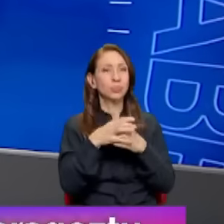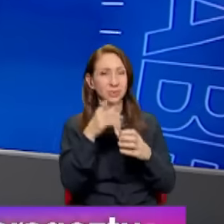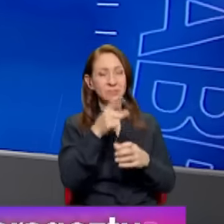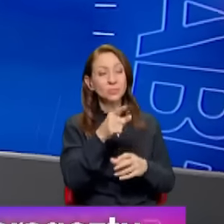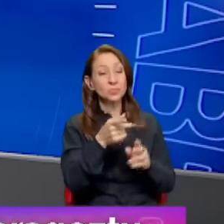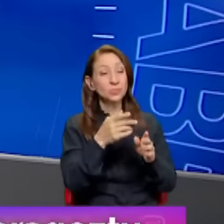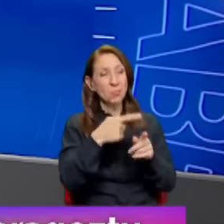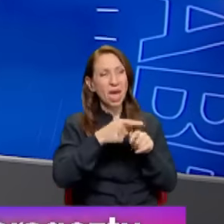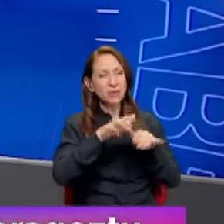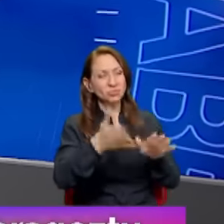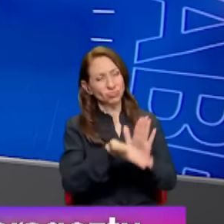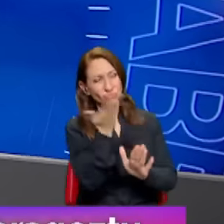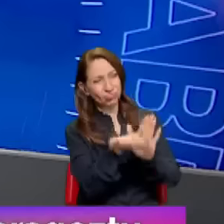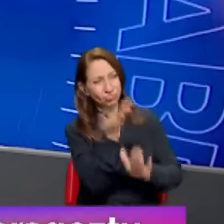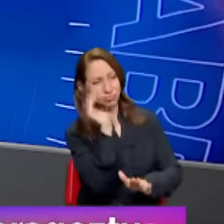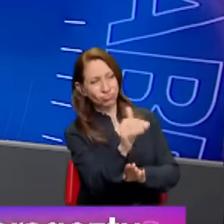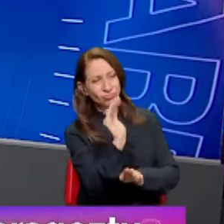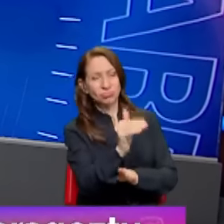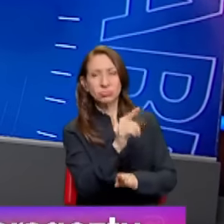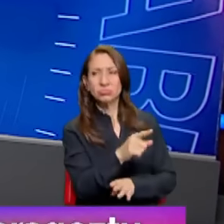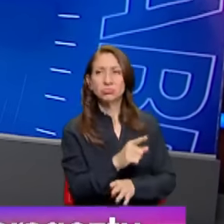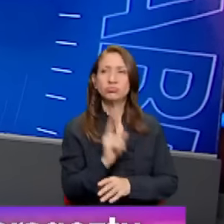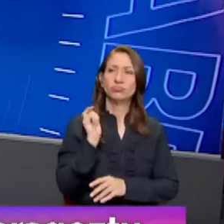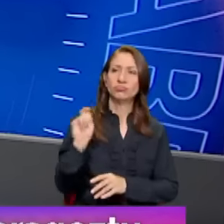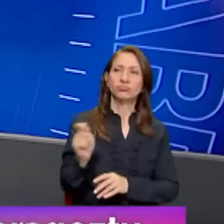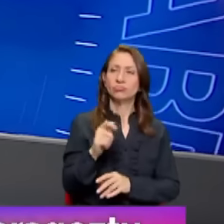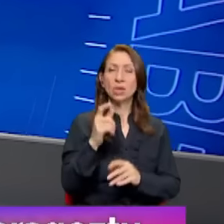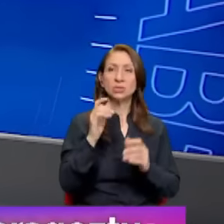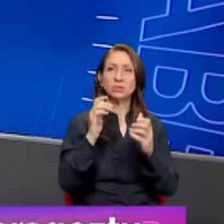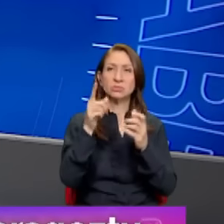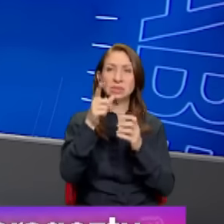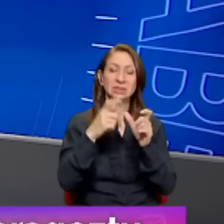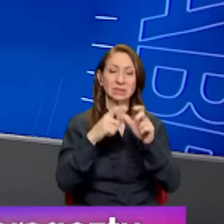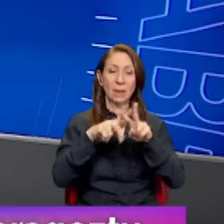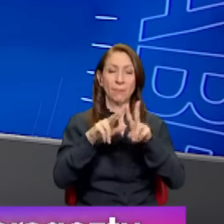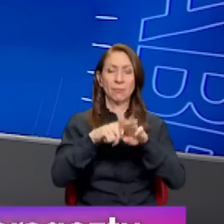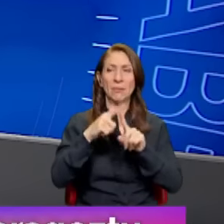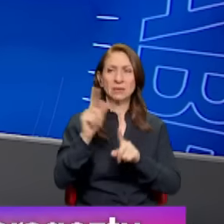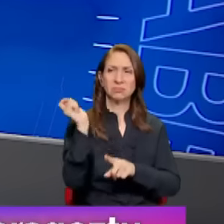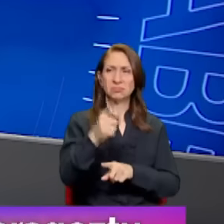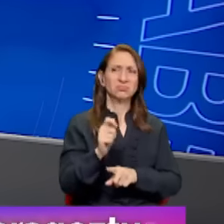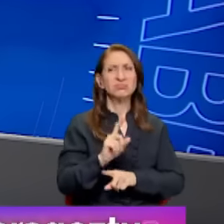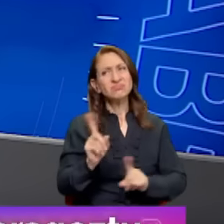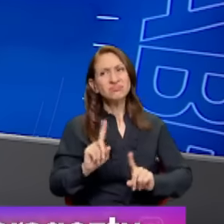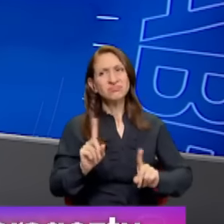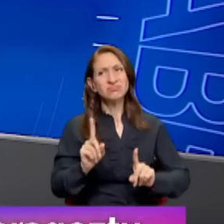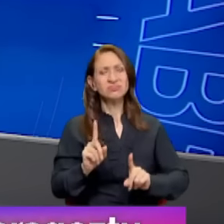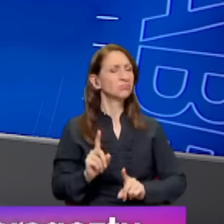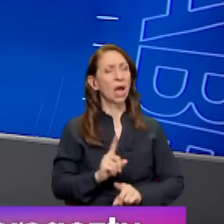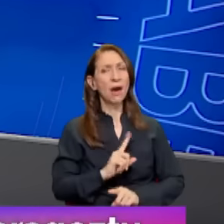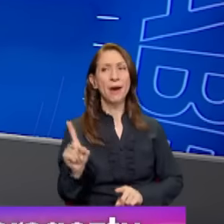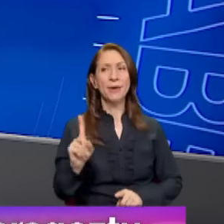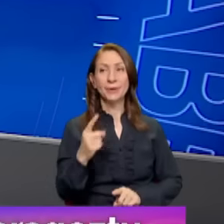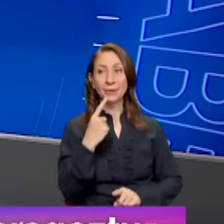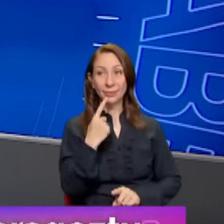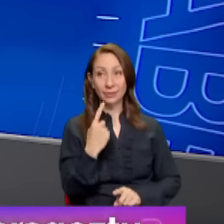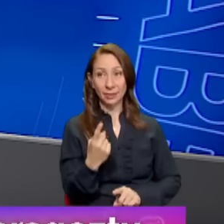paylaşımı kaldırmasını istedi İstedi Samet akaydın'dan ama futbolcumuz dik bir duruş